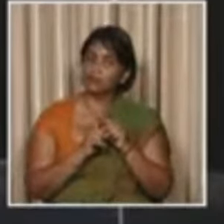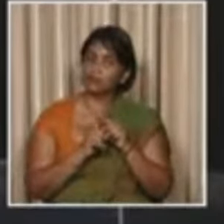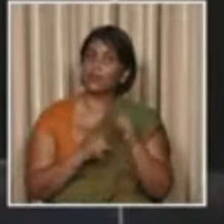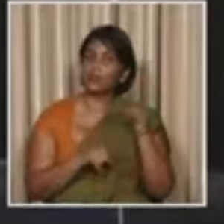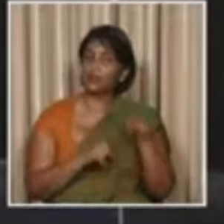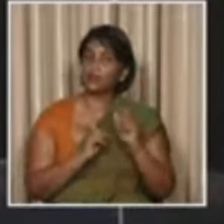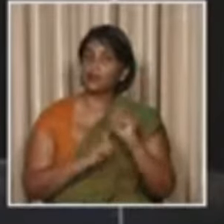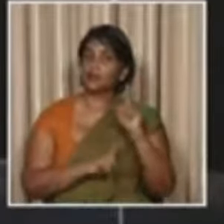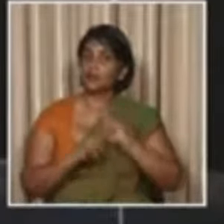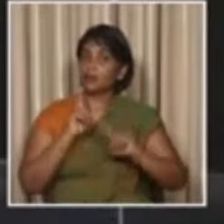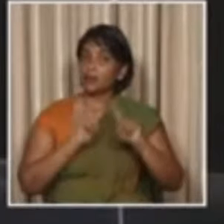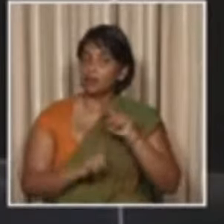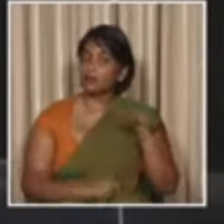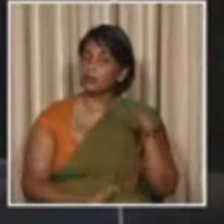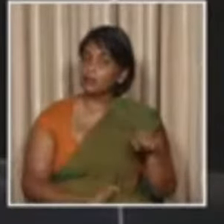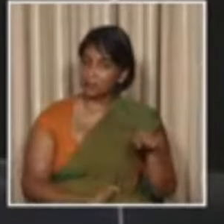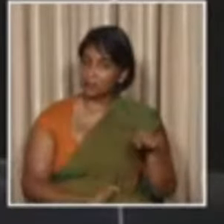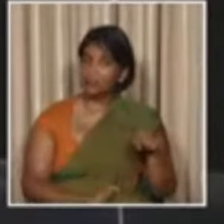ගරු පාර්ලිමේන්තුවේ